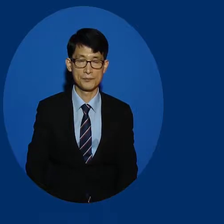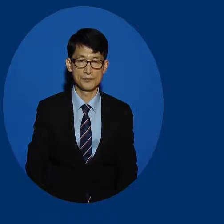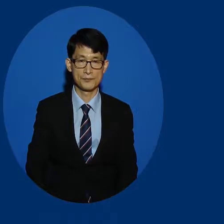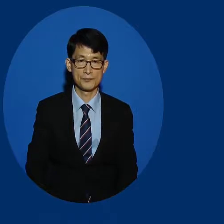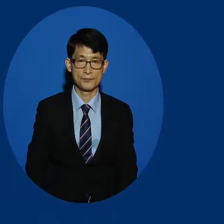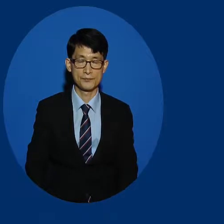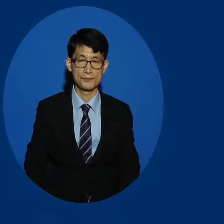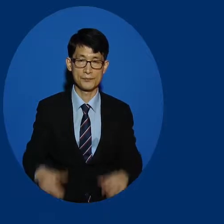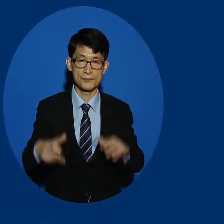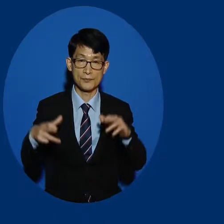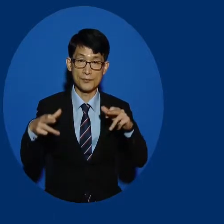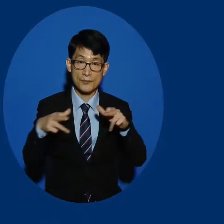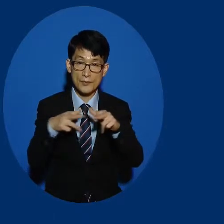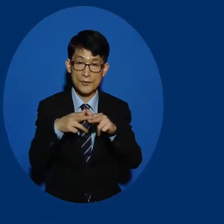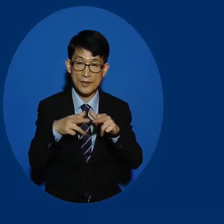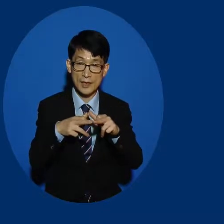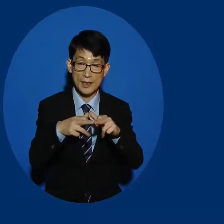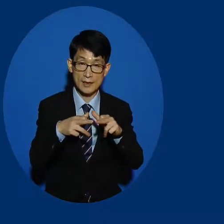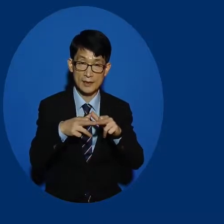장애인